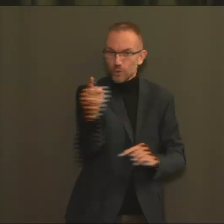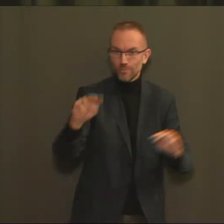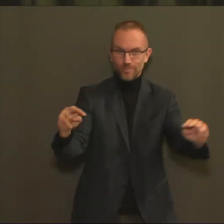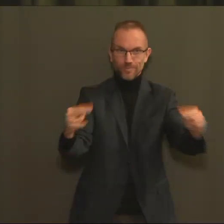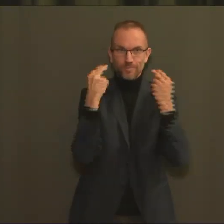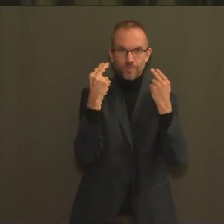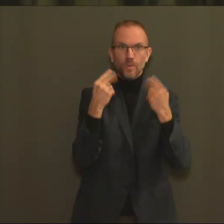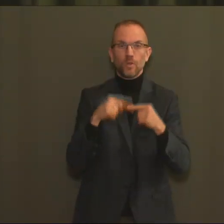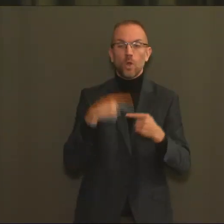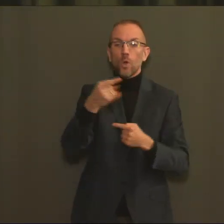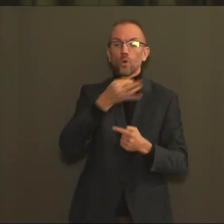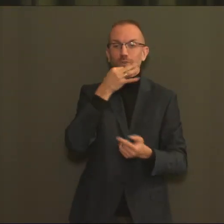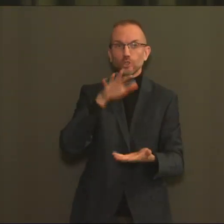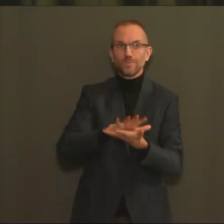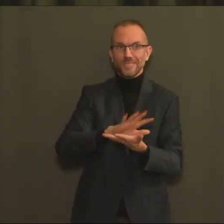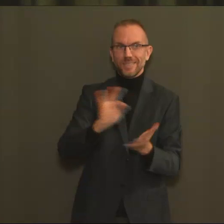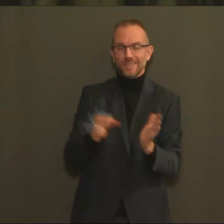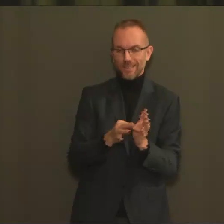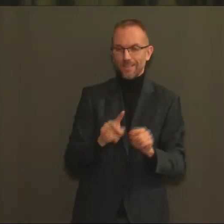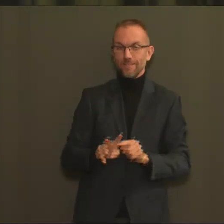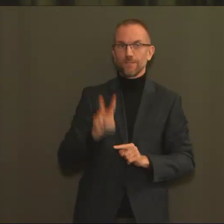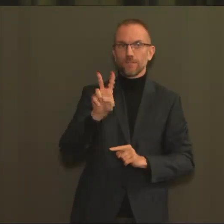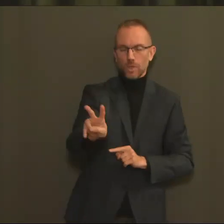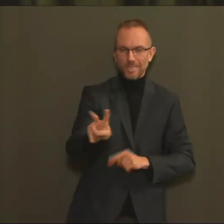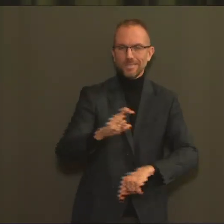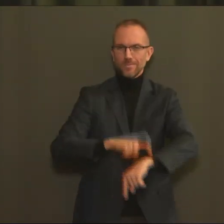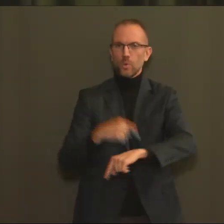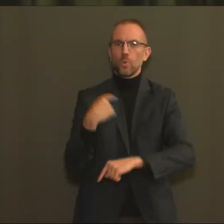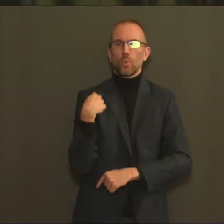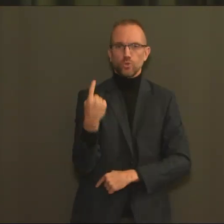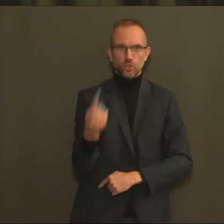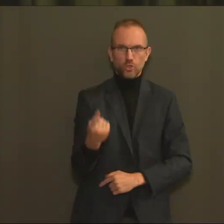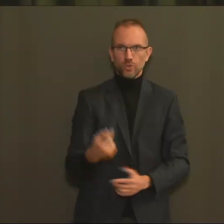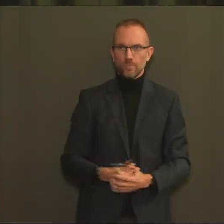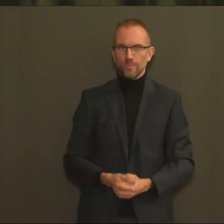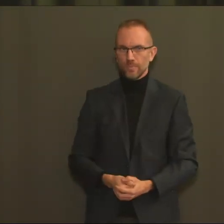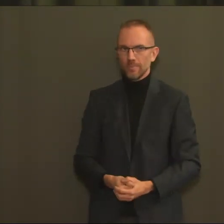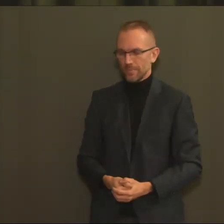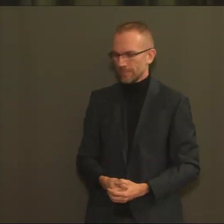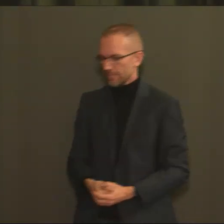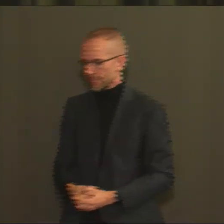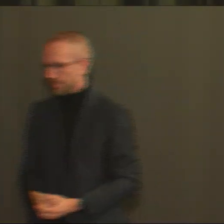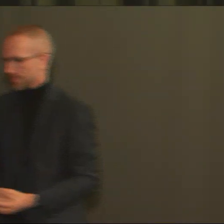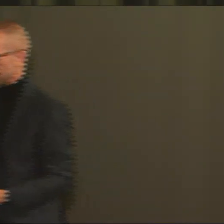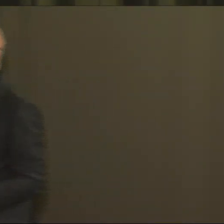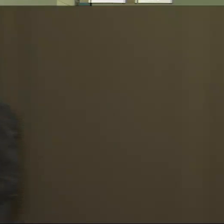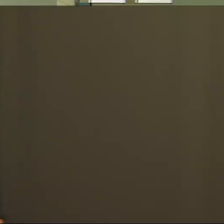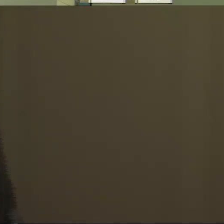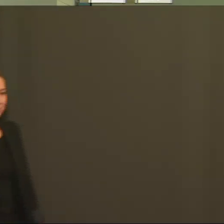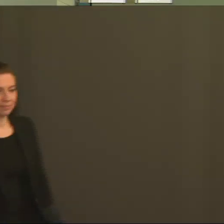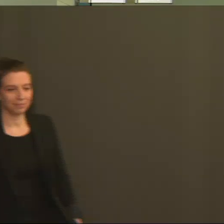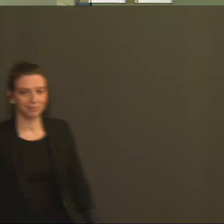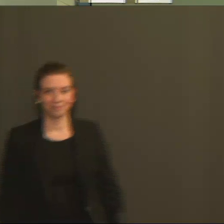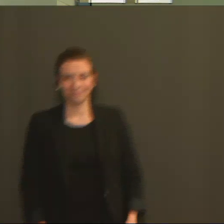de prijs voor al uw van release a onze dank u voor uw aandacht en tot vrijdag